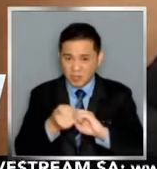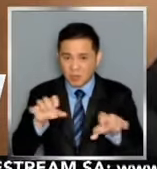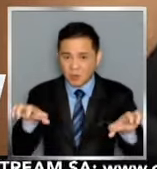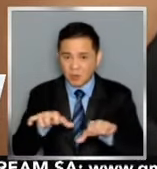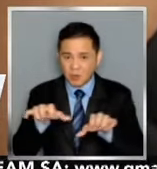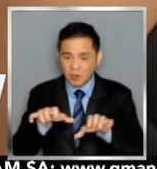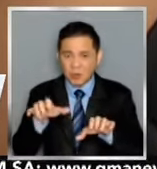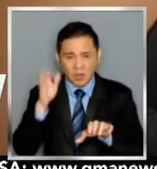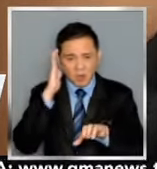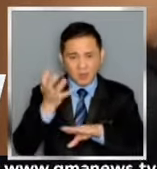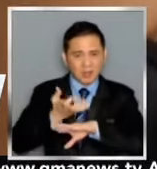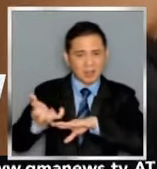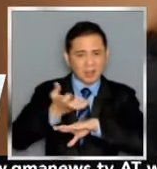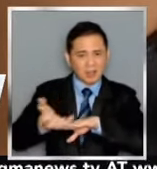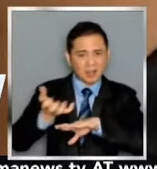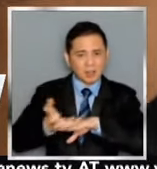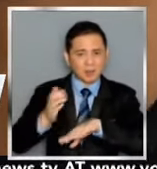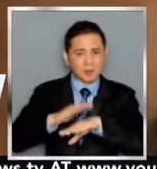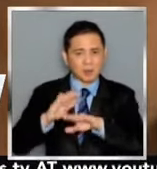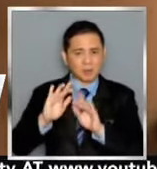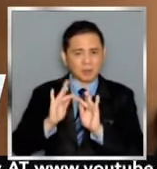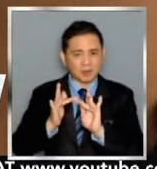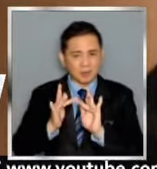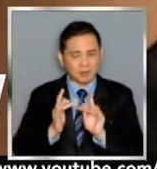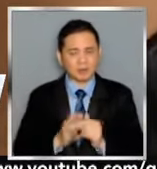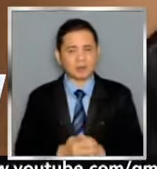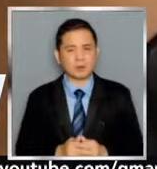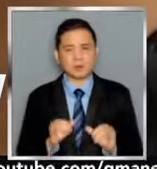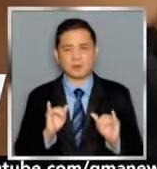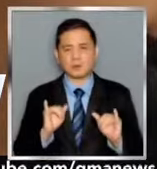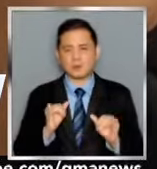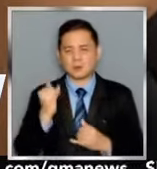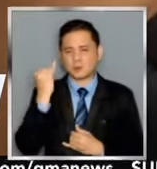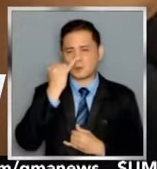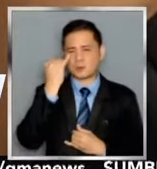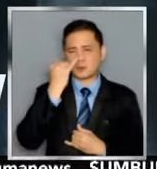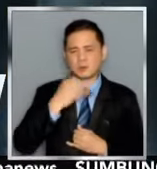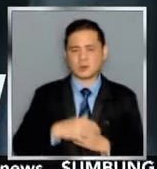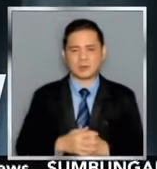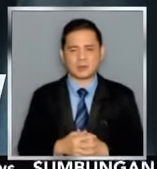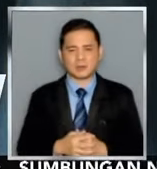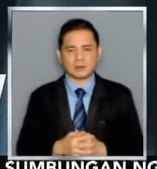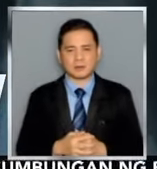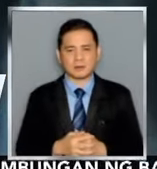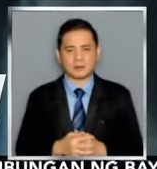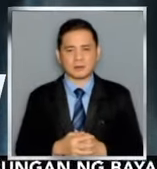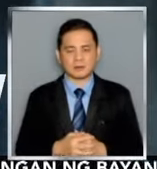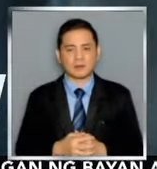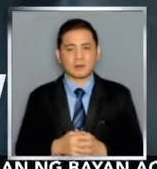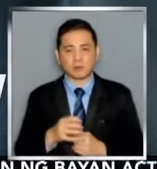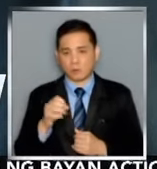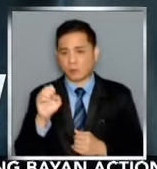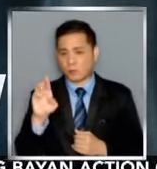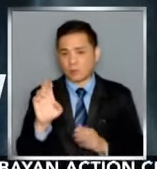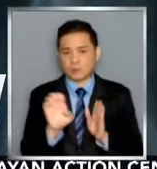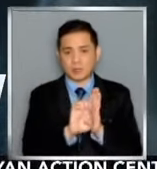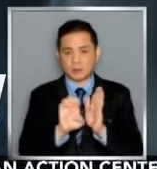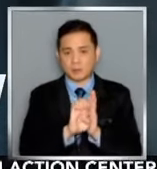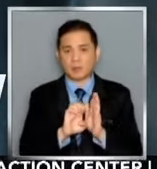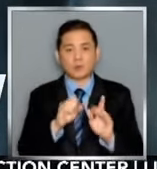our clients is lalaki po. At nagpapanggap po kami lahat na babae. Pag na-hook